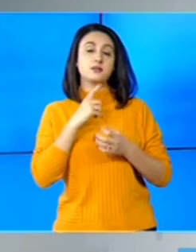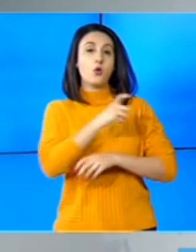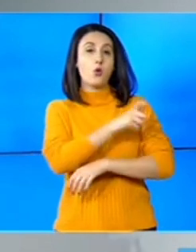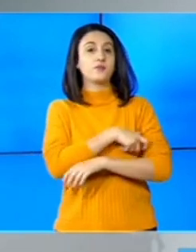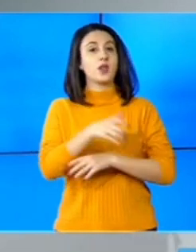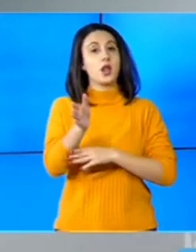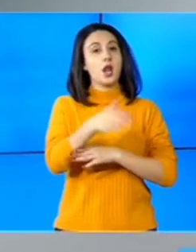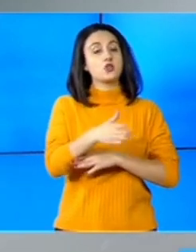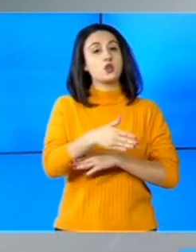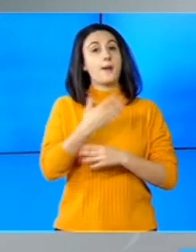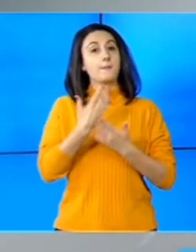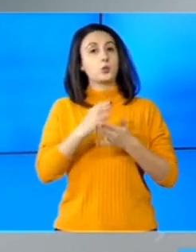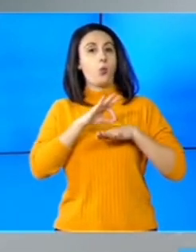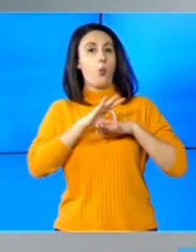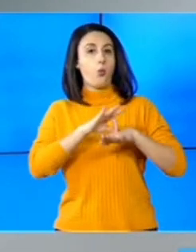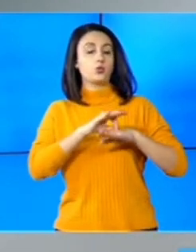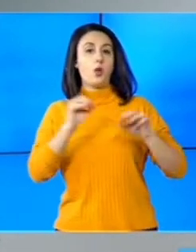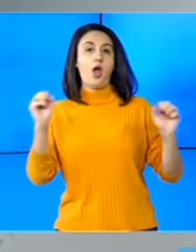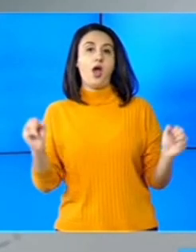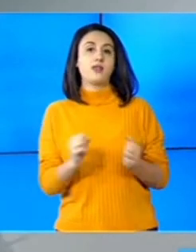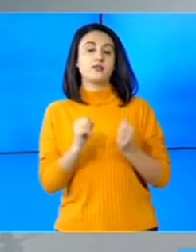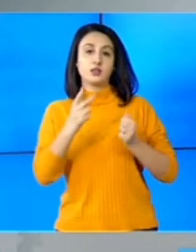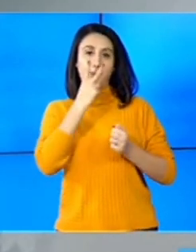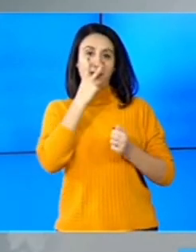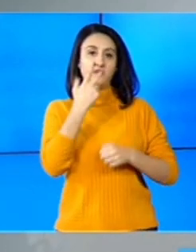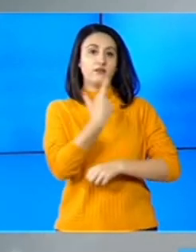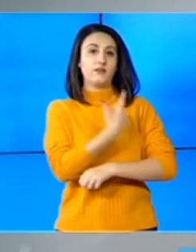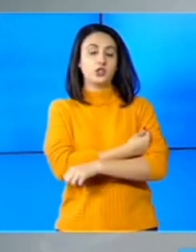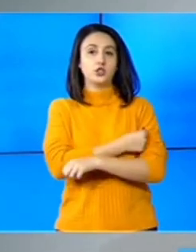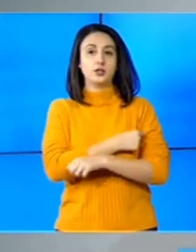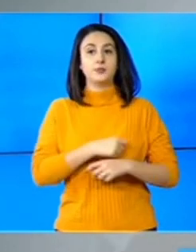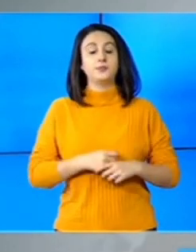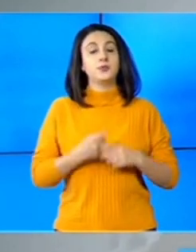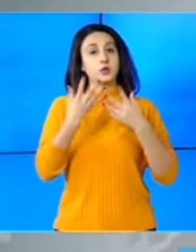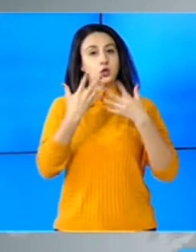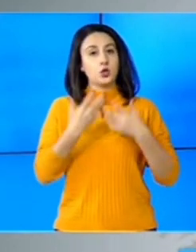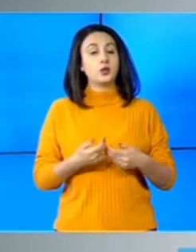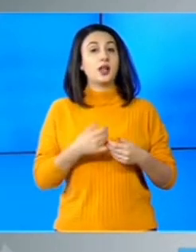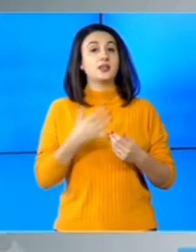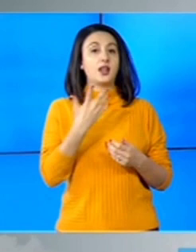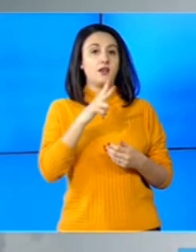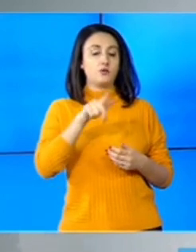Comitetul Național de Coordonare a Activităților privind vaccinarea. În total,